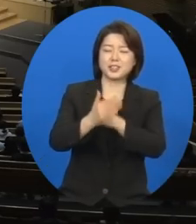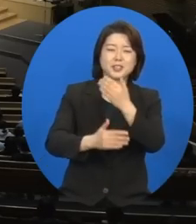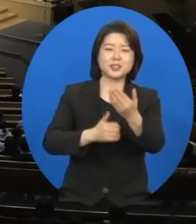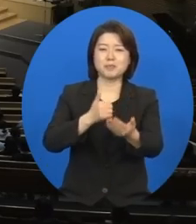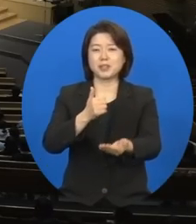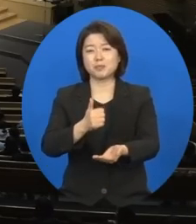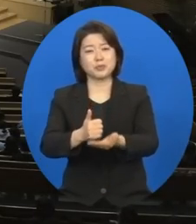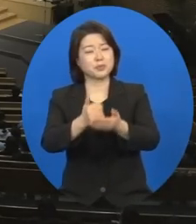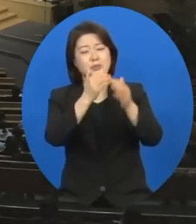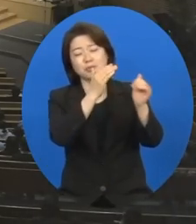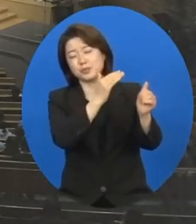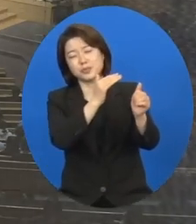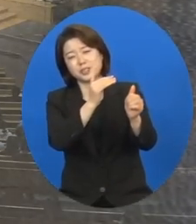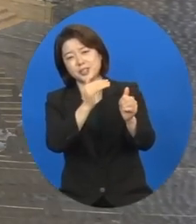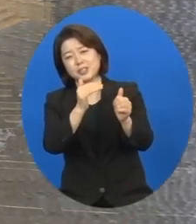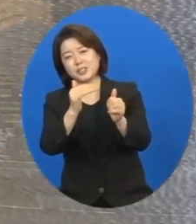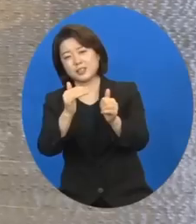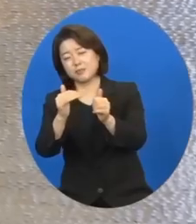하나님의